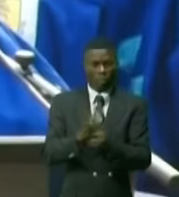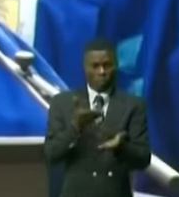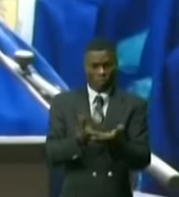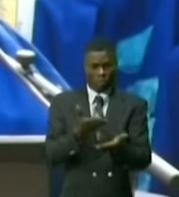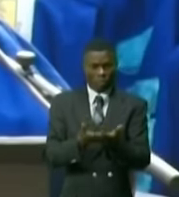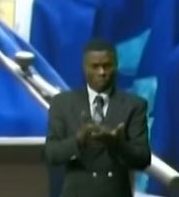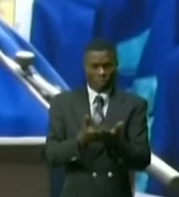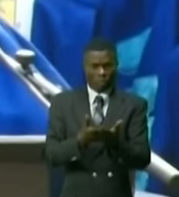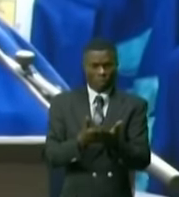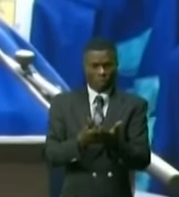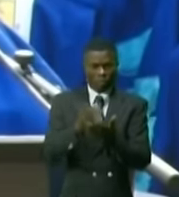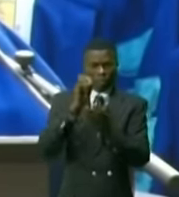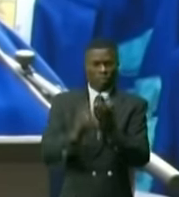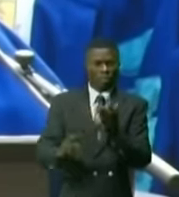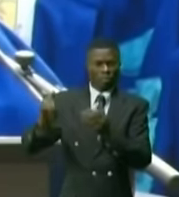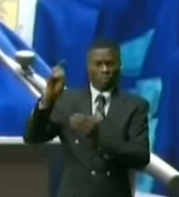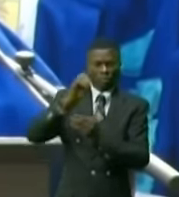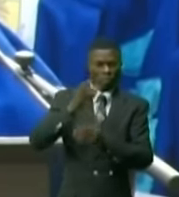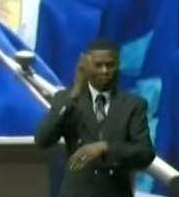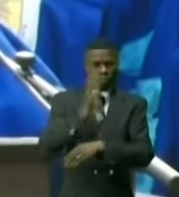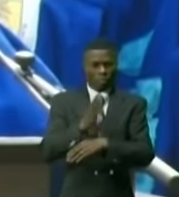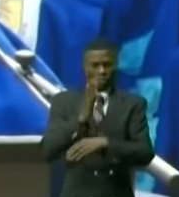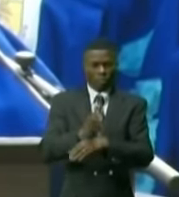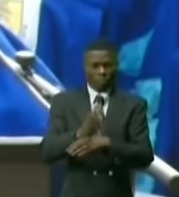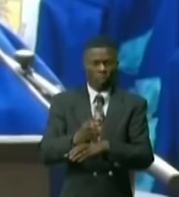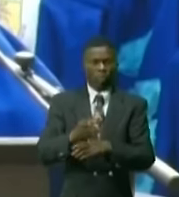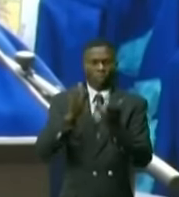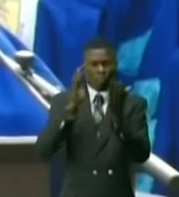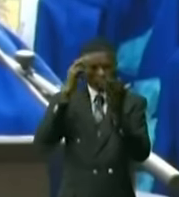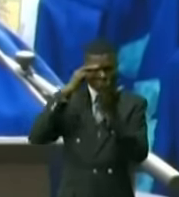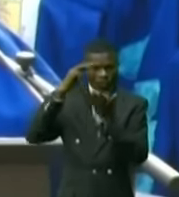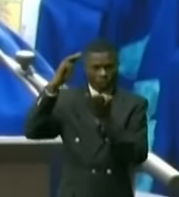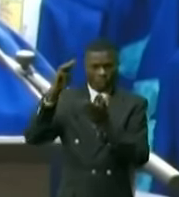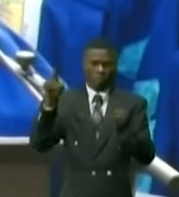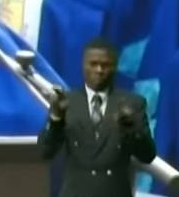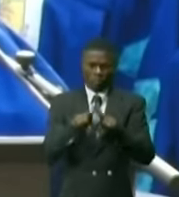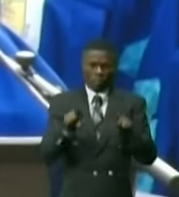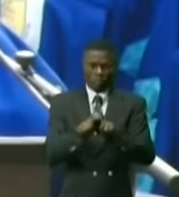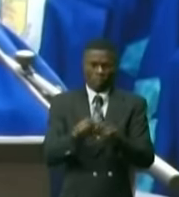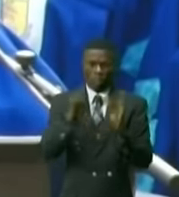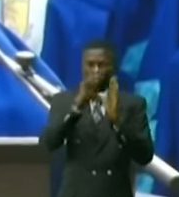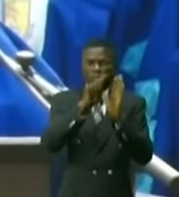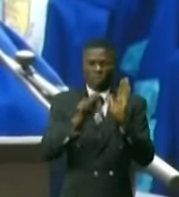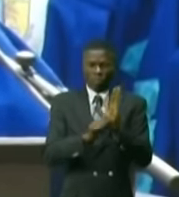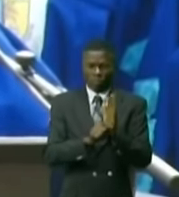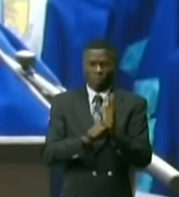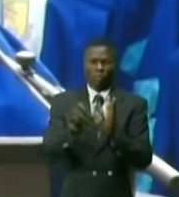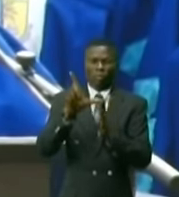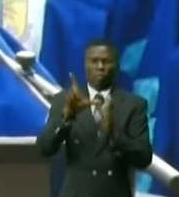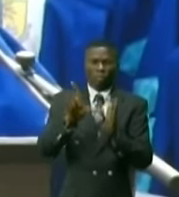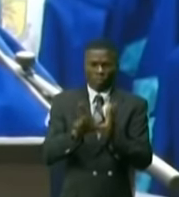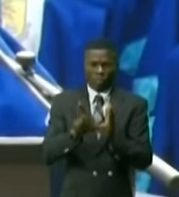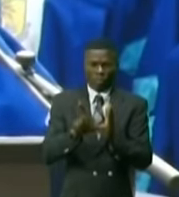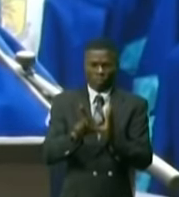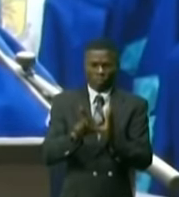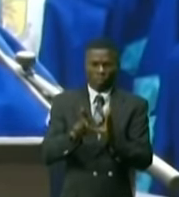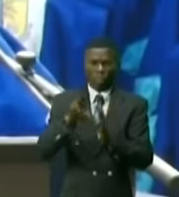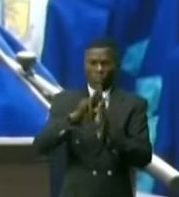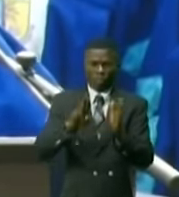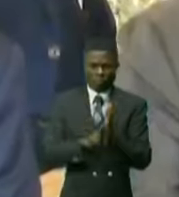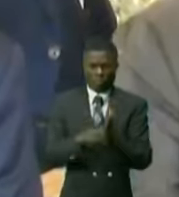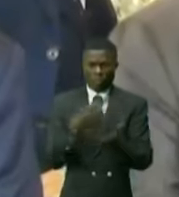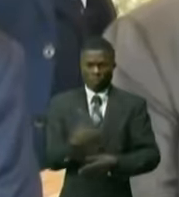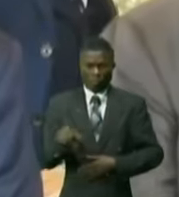été entérinée par les conseils de l'établissement et conformément aux textes légaux et réglementaires à